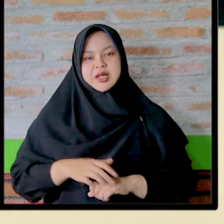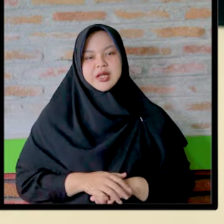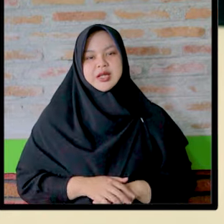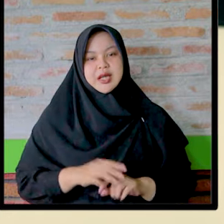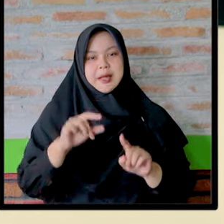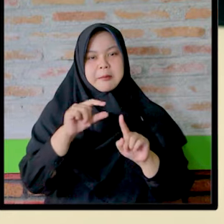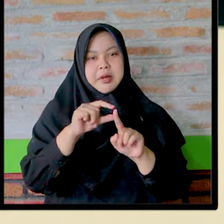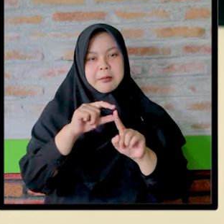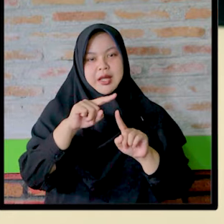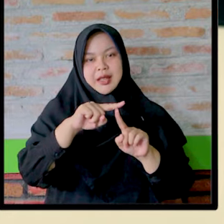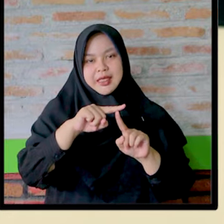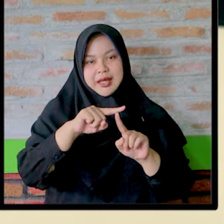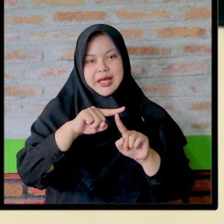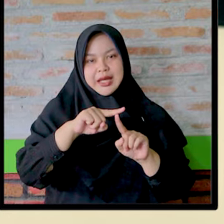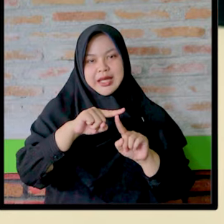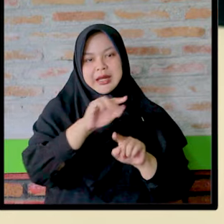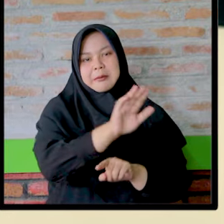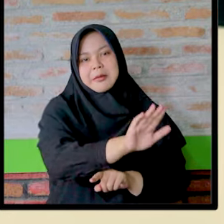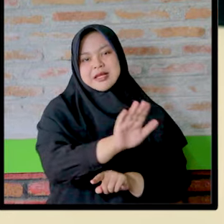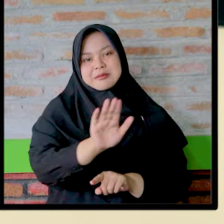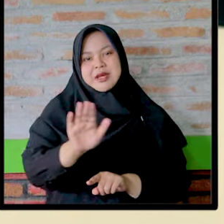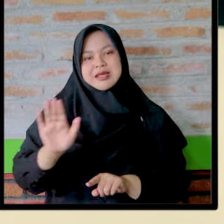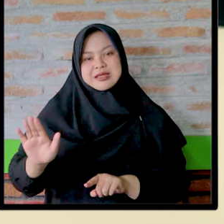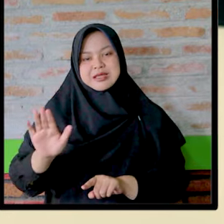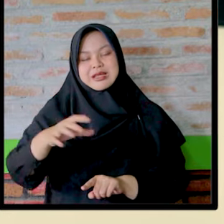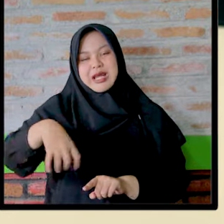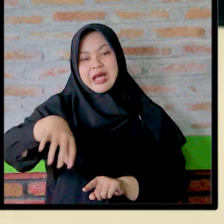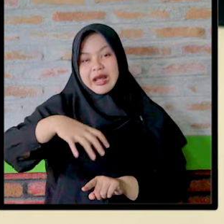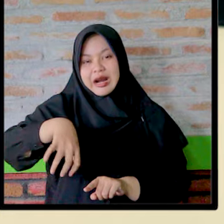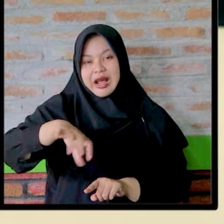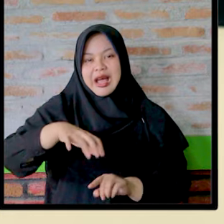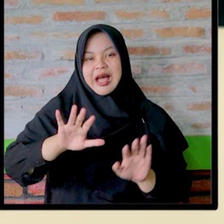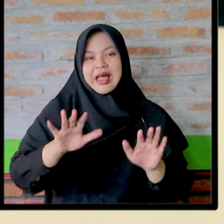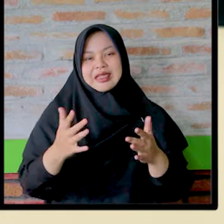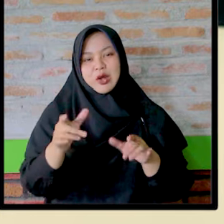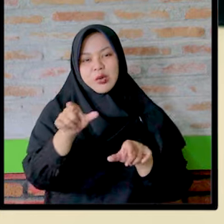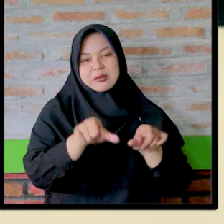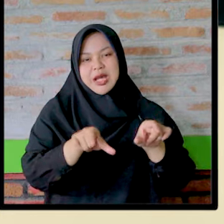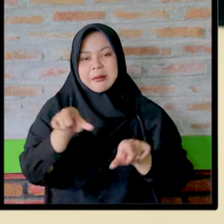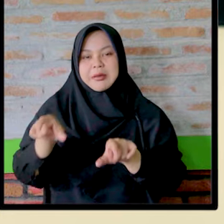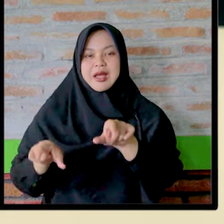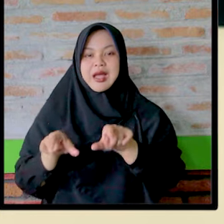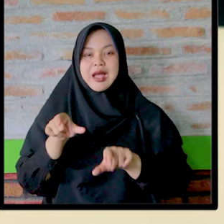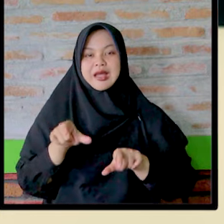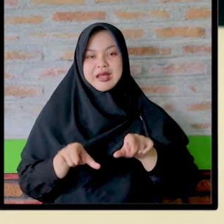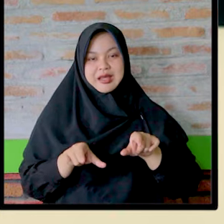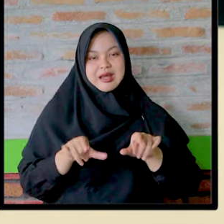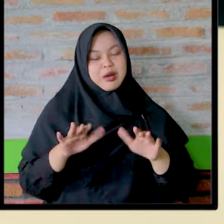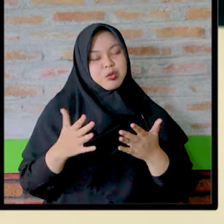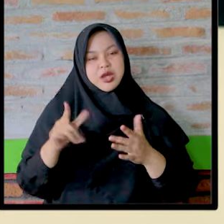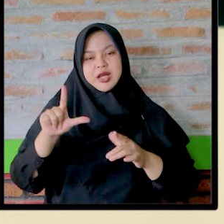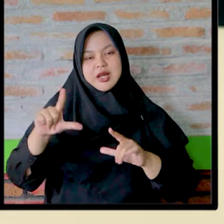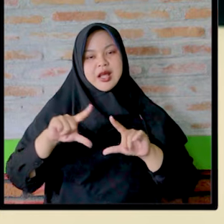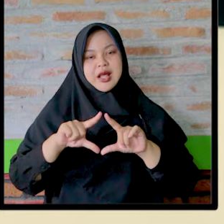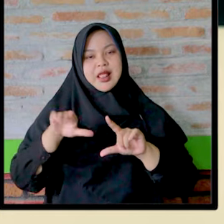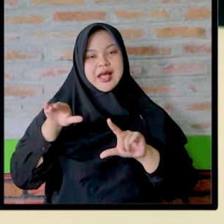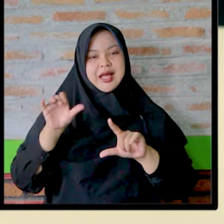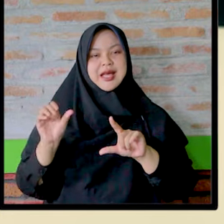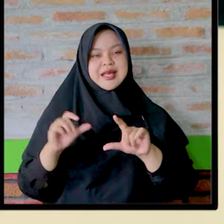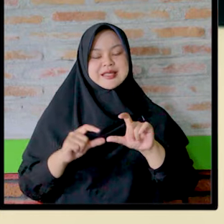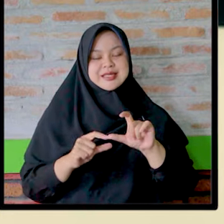ee masing-masing daerah ataupun dengan para pihak yang e dengan lazismu gitu ya kami